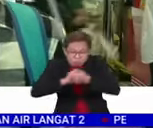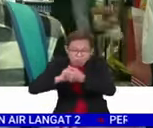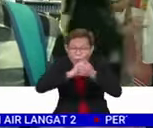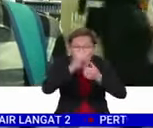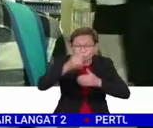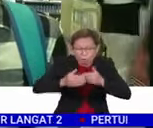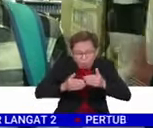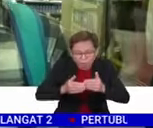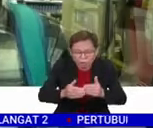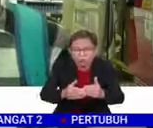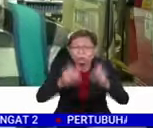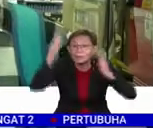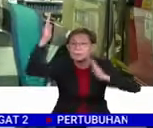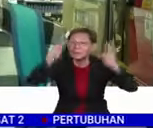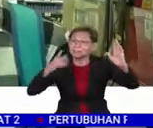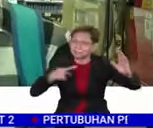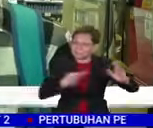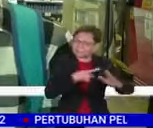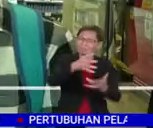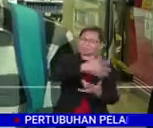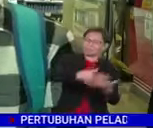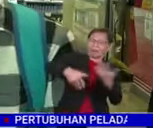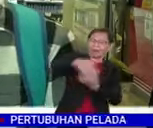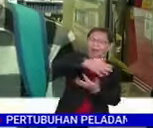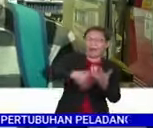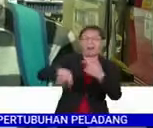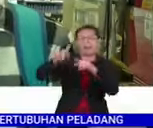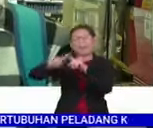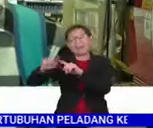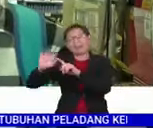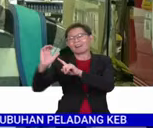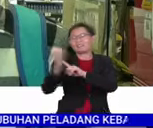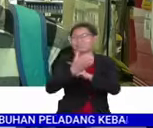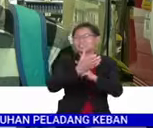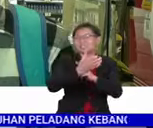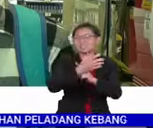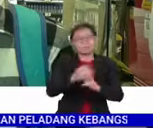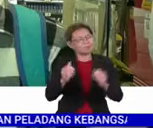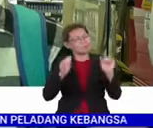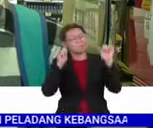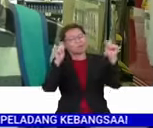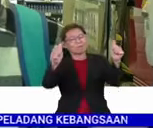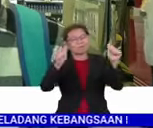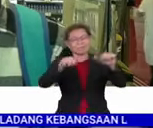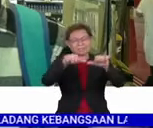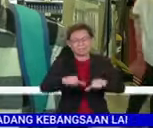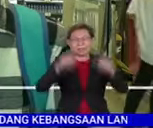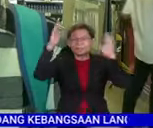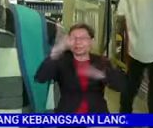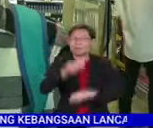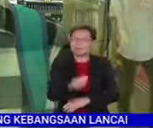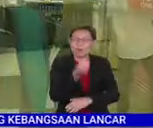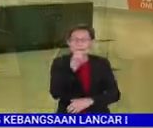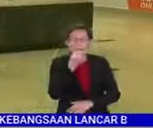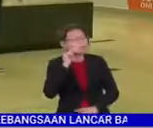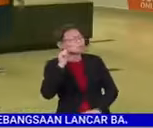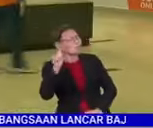untuk memajukan negara kita. Kita boleh bergaul dengan ramai culture and best lah duduk di Malaysia. Makanan pun